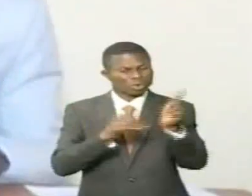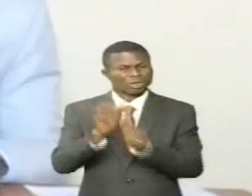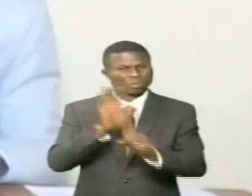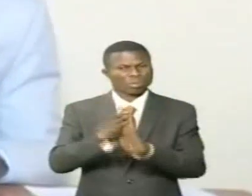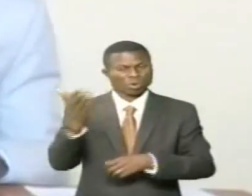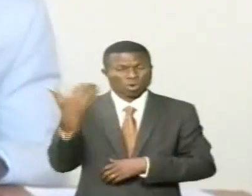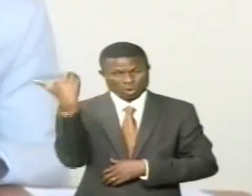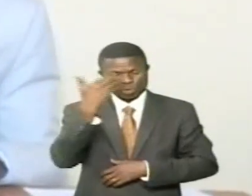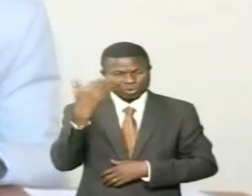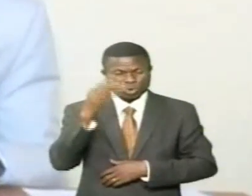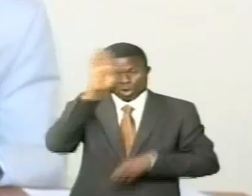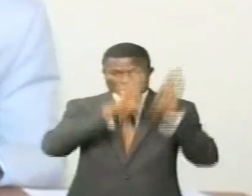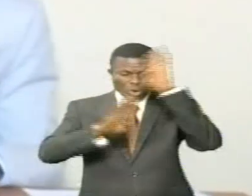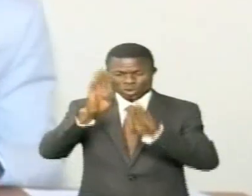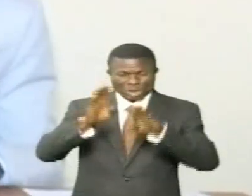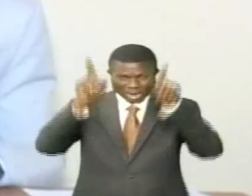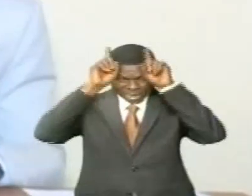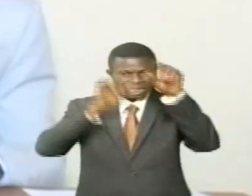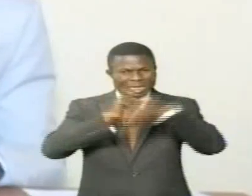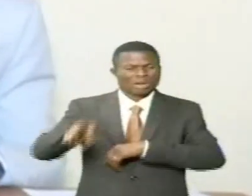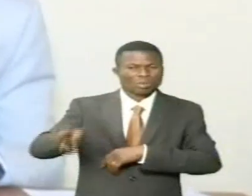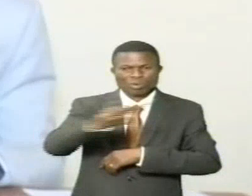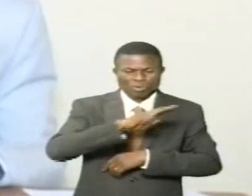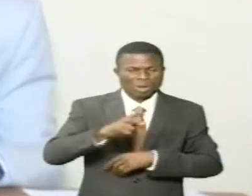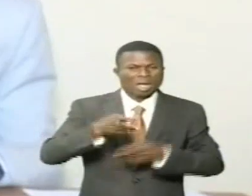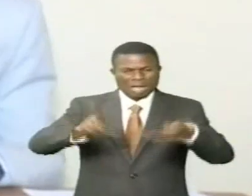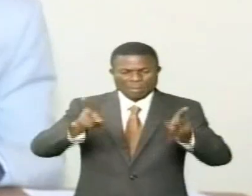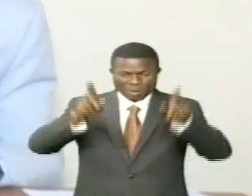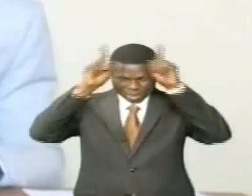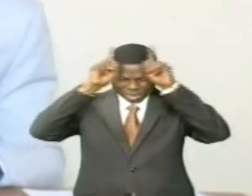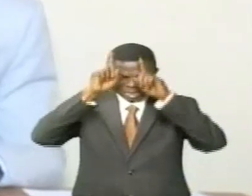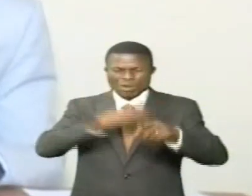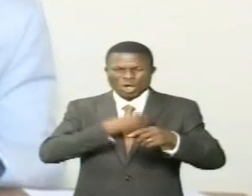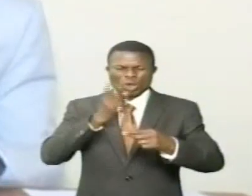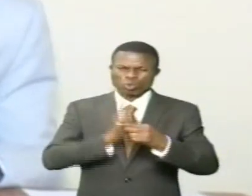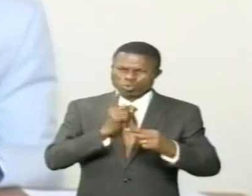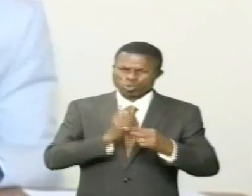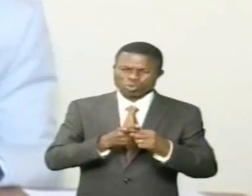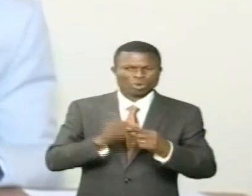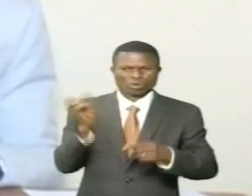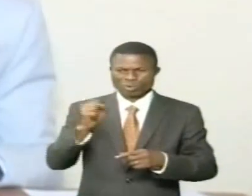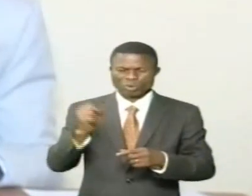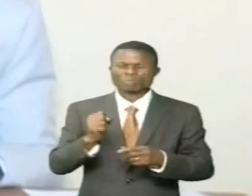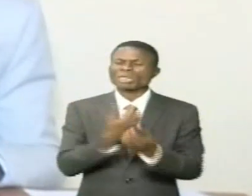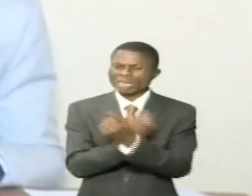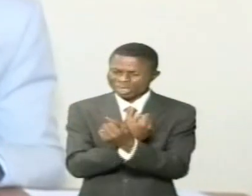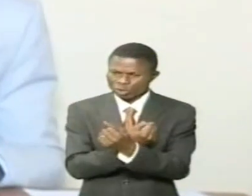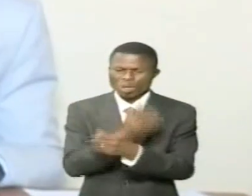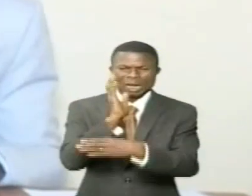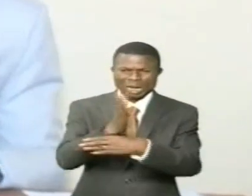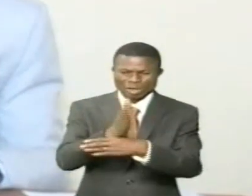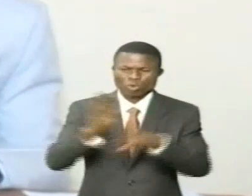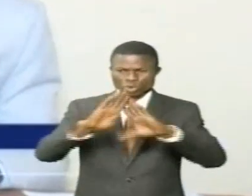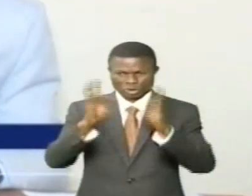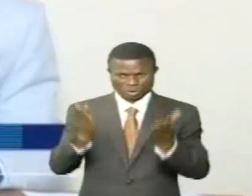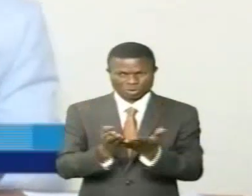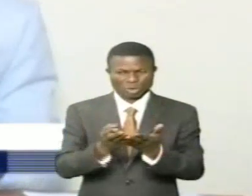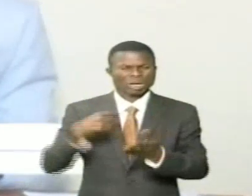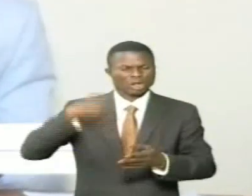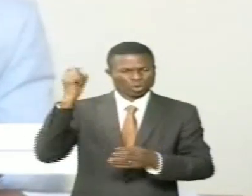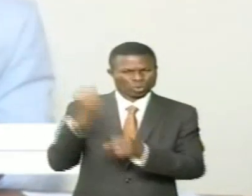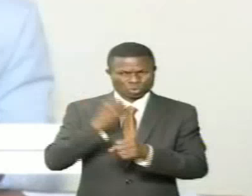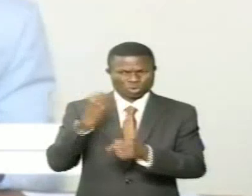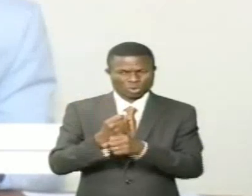pas distraits par le diable. Ne laissons pas ces derniers en dire sur nos cœurs. Prenons garde et respectons les gestes barrières. Nous devons travailler